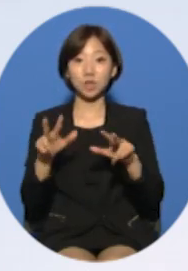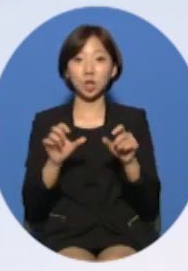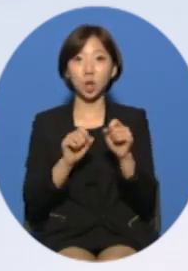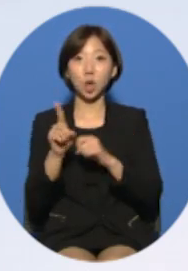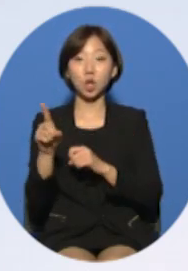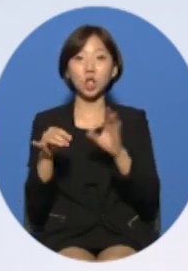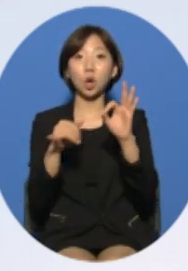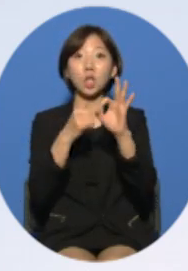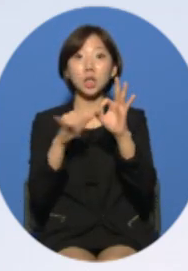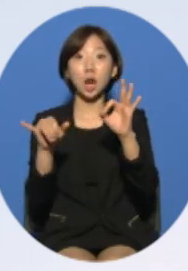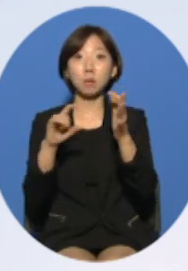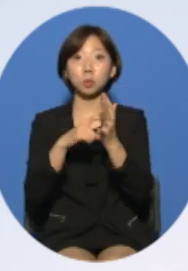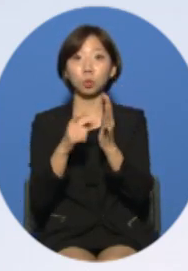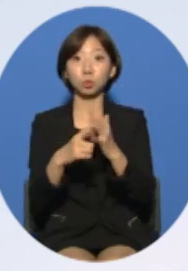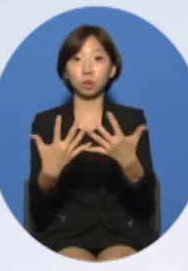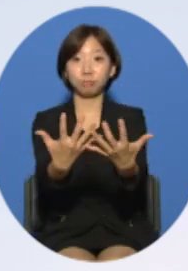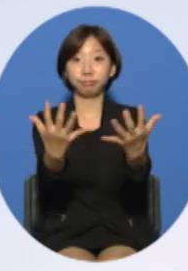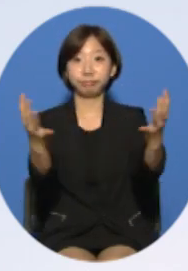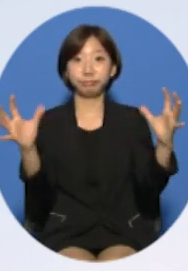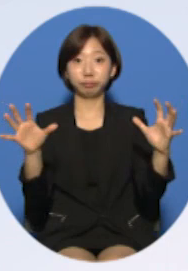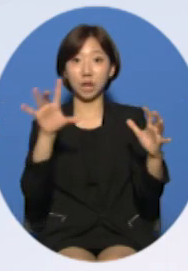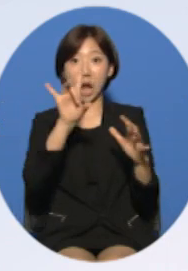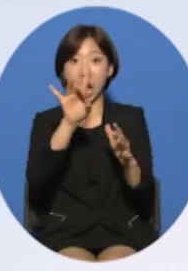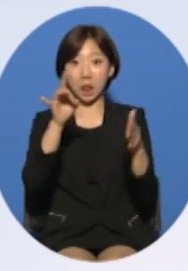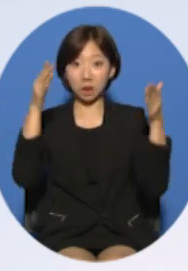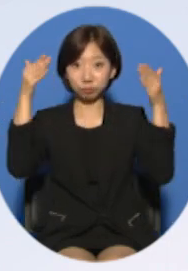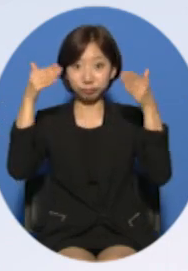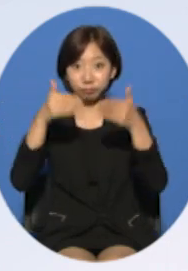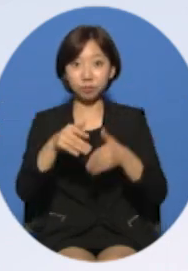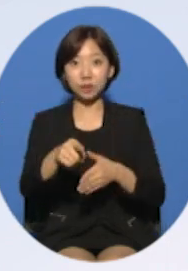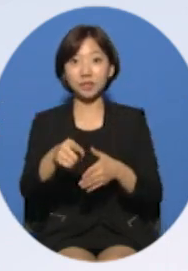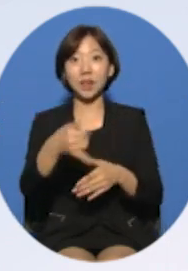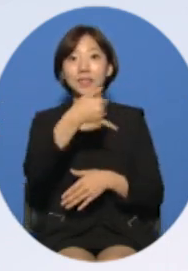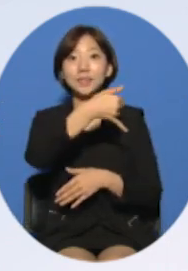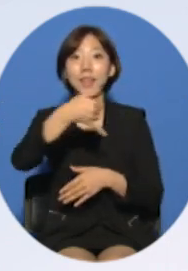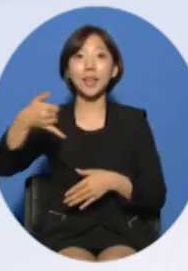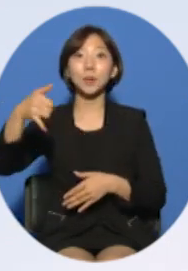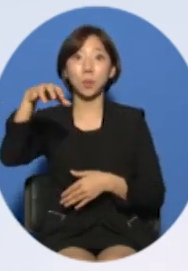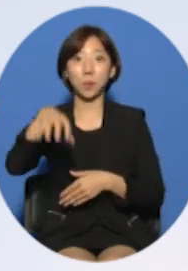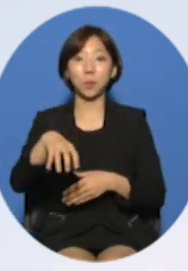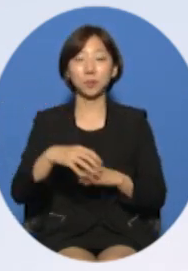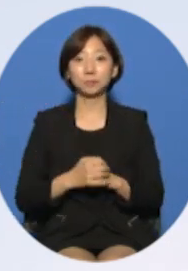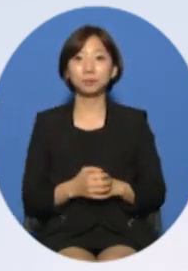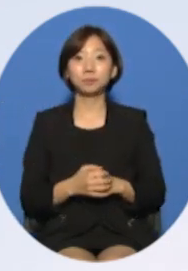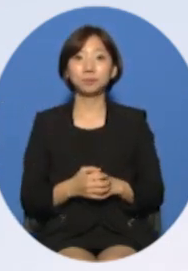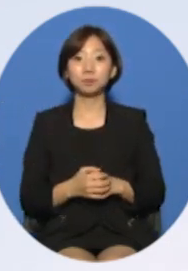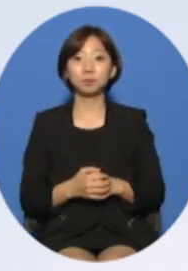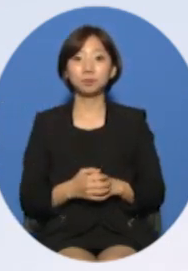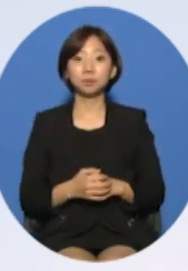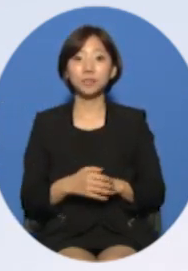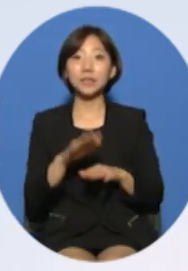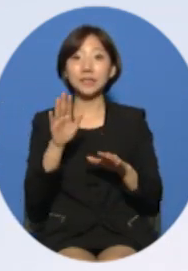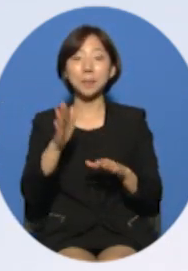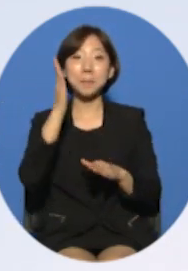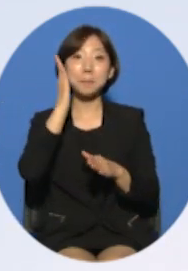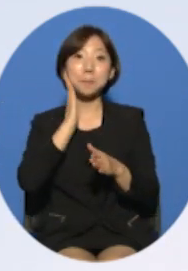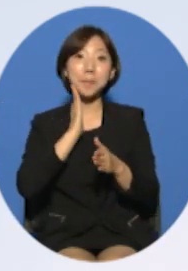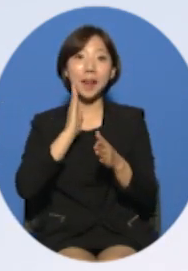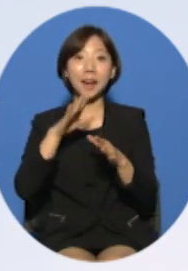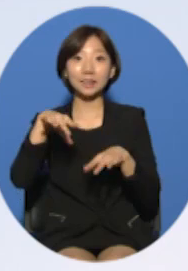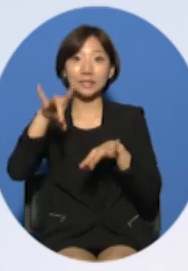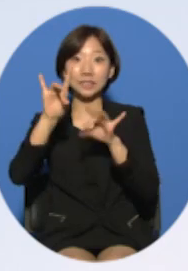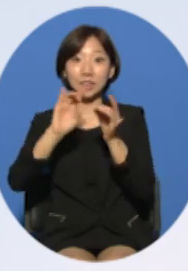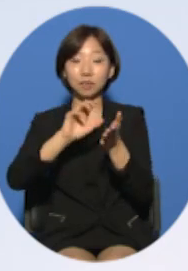10명 가까운 분들이 예. 한 곳을 향해서 시선이 가 있는데 예. 이곳이 지금 세종특별자치시 투표소입니다. 예. 제가 지금 보니까 특수 봉인지에다가 네.